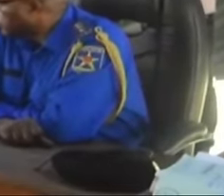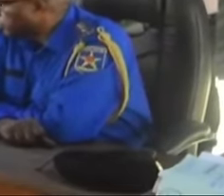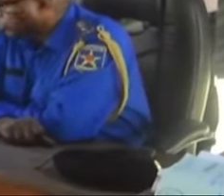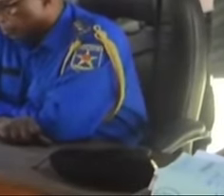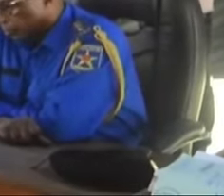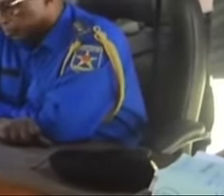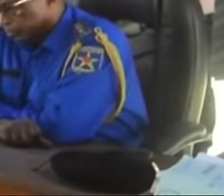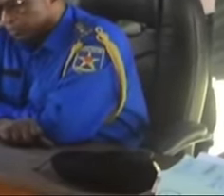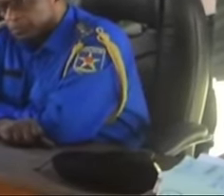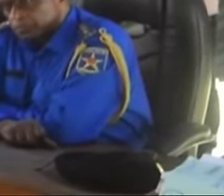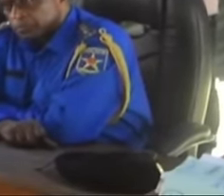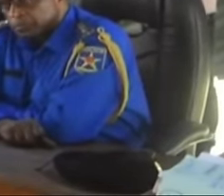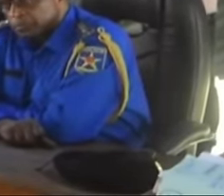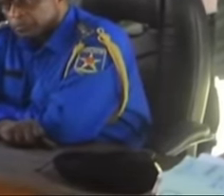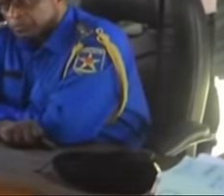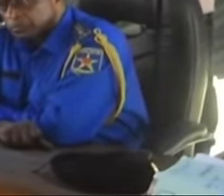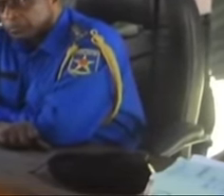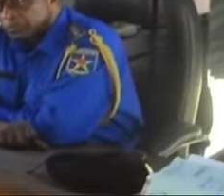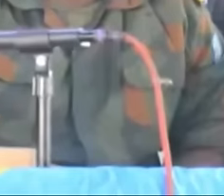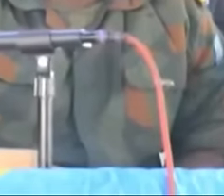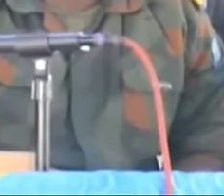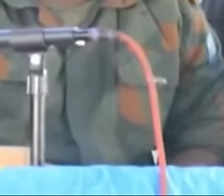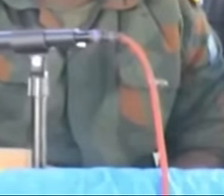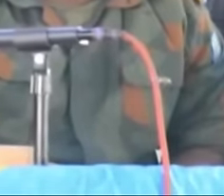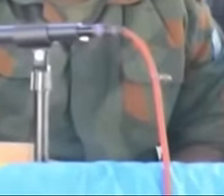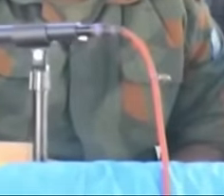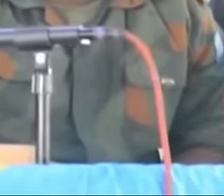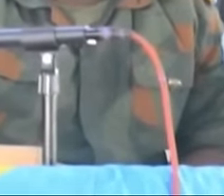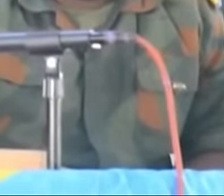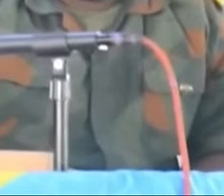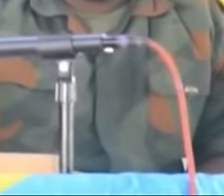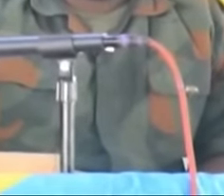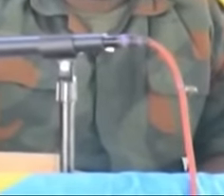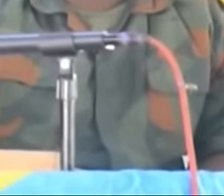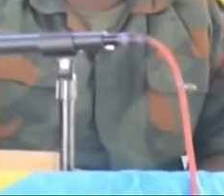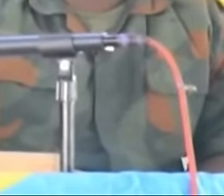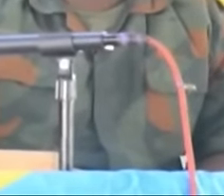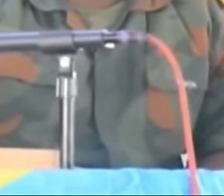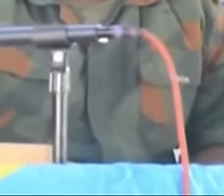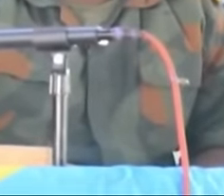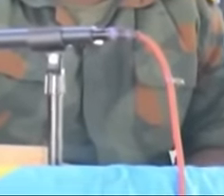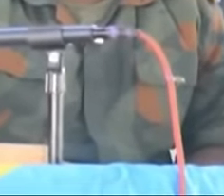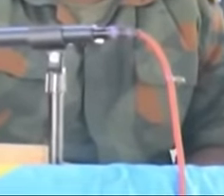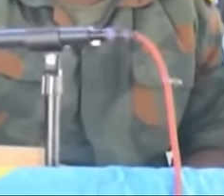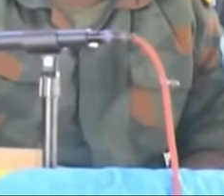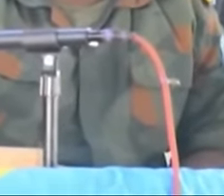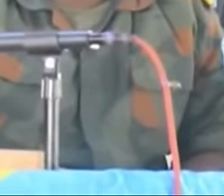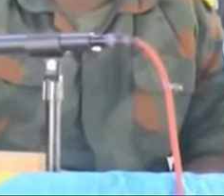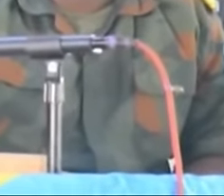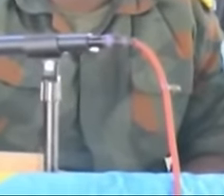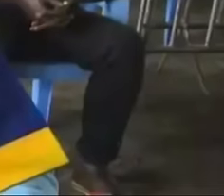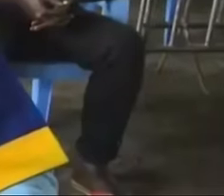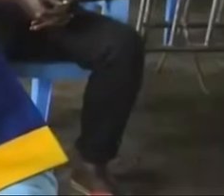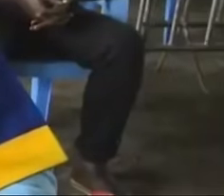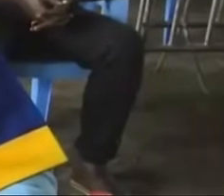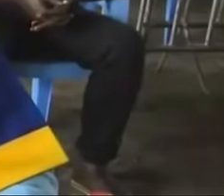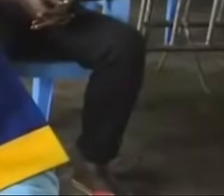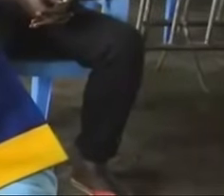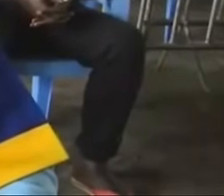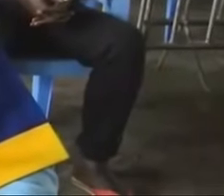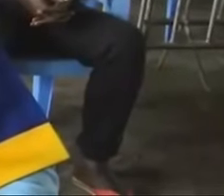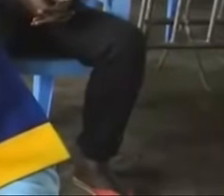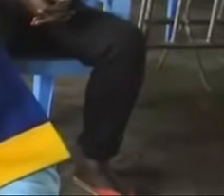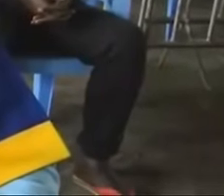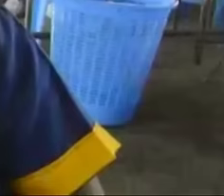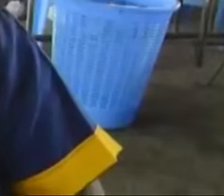président de la composition, a indiqué les éléments constitutifs des infractions retenues pour en faire prononcer le verdict. Tous ont été